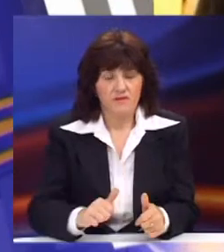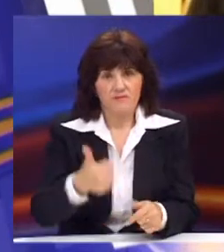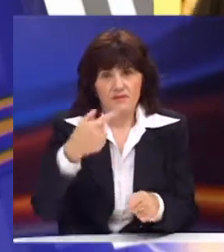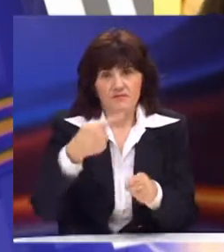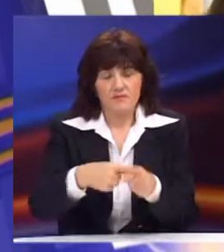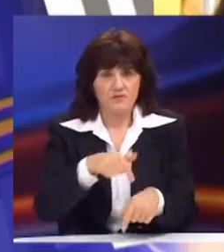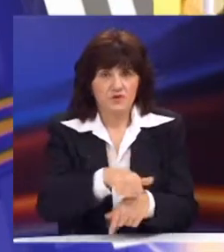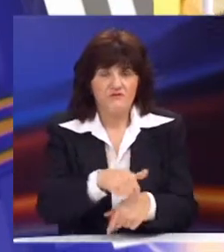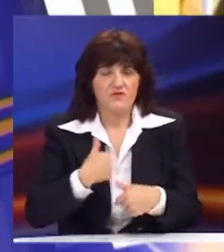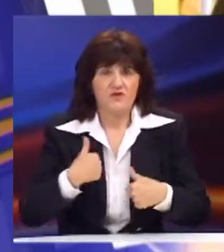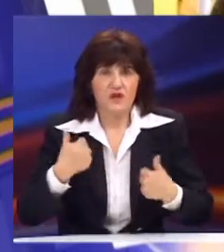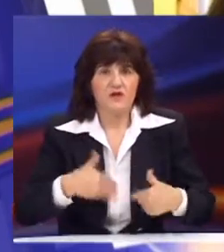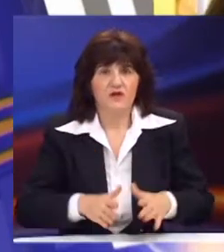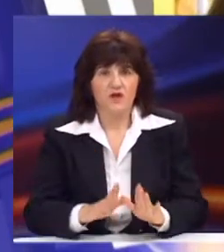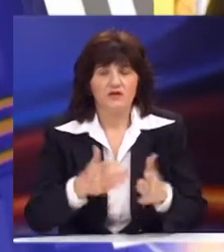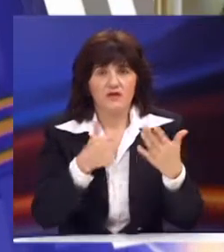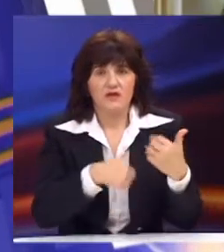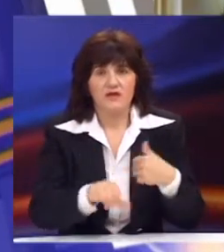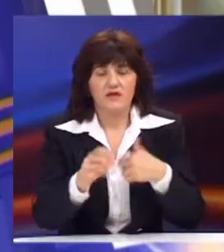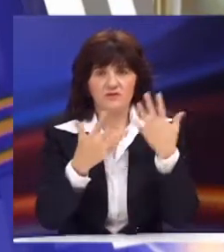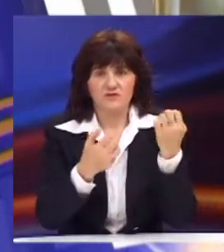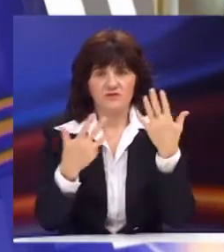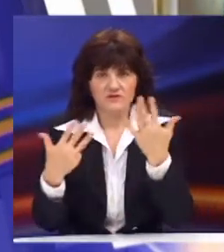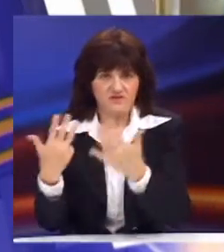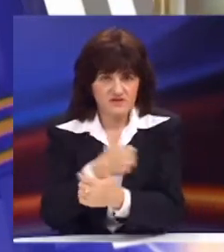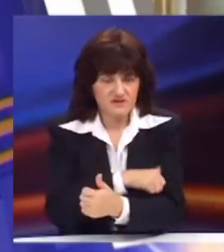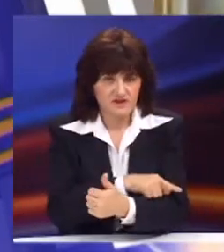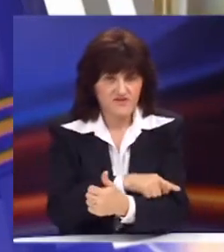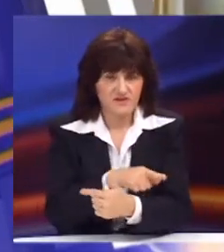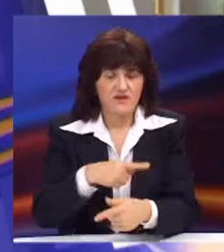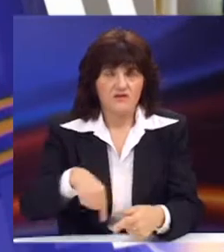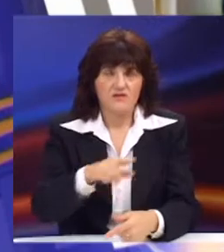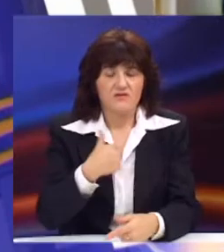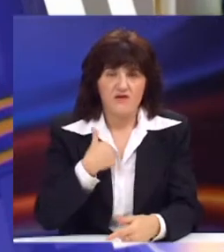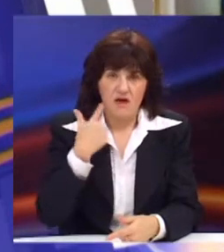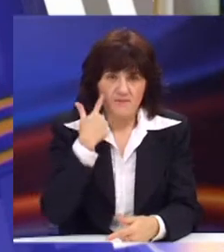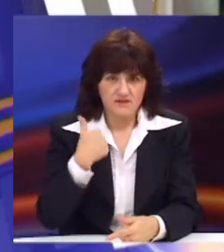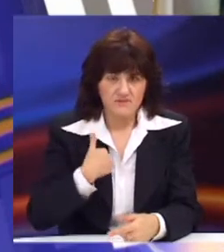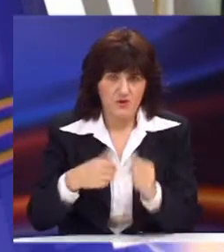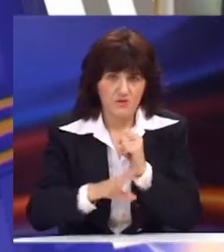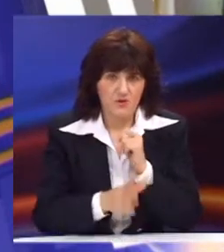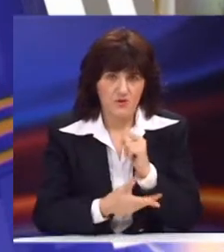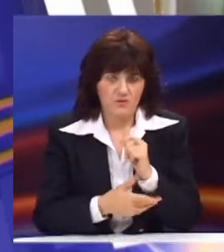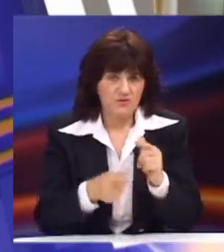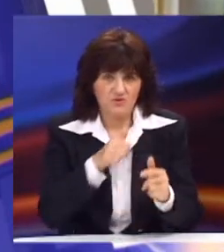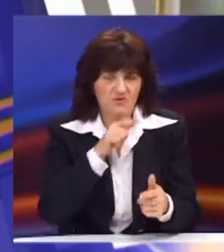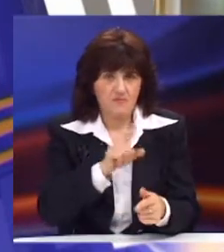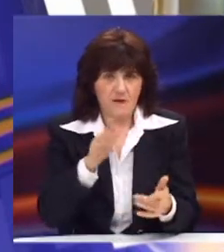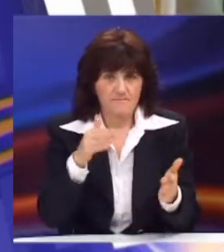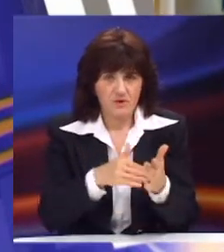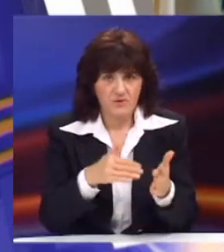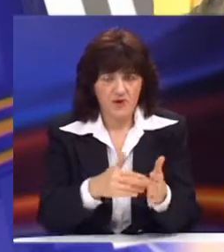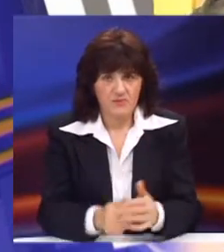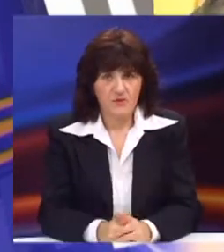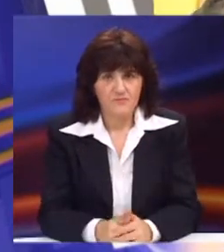na 99. i to mi je onako malo glupo. Pa ja mislim da taj test nije merilo znanja mene kao učenika i mislim da je to